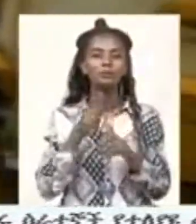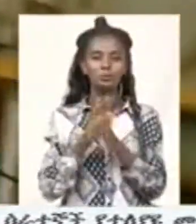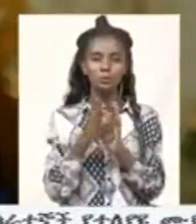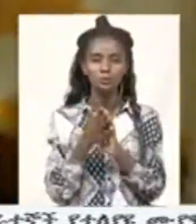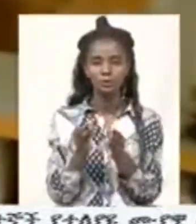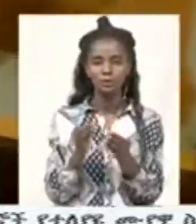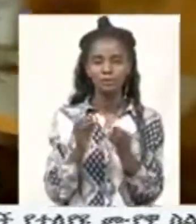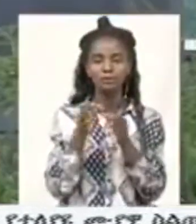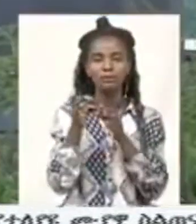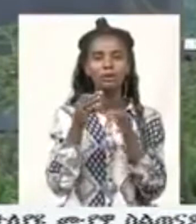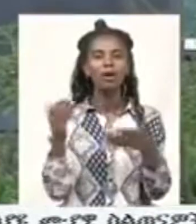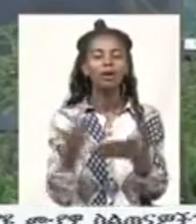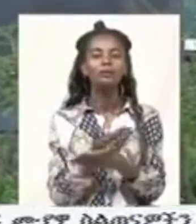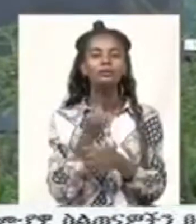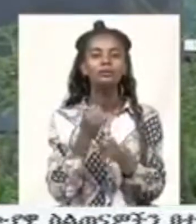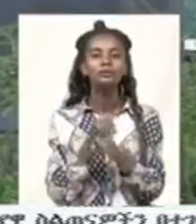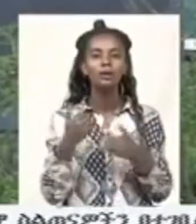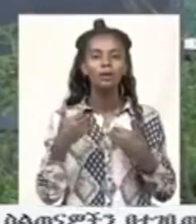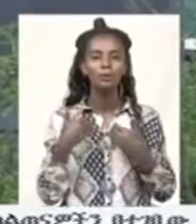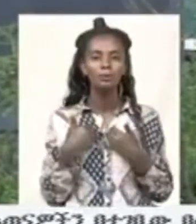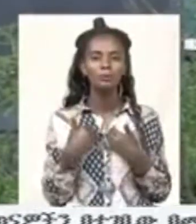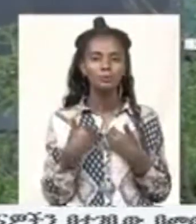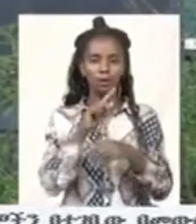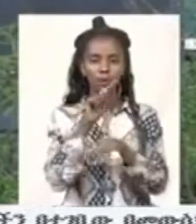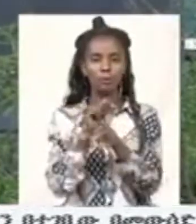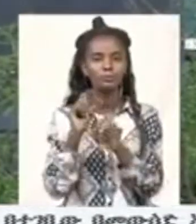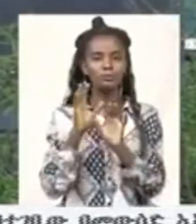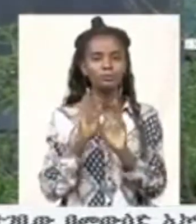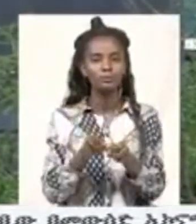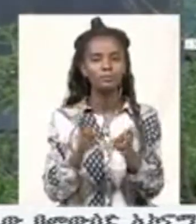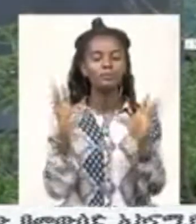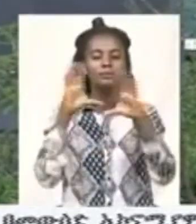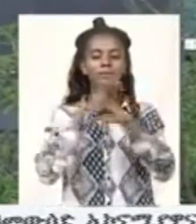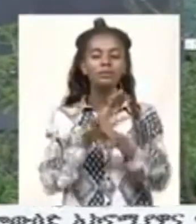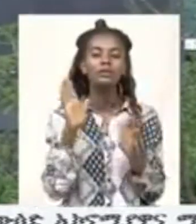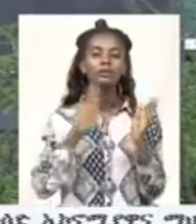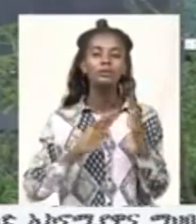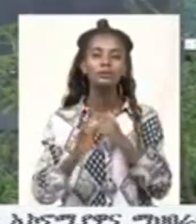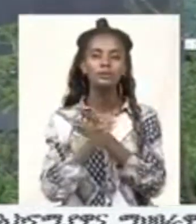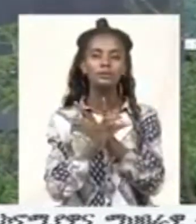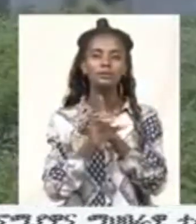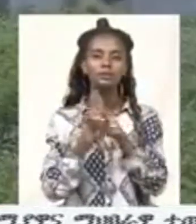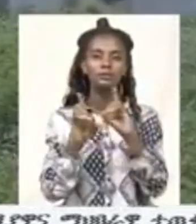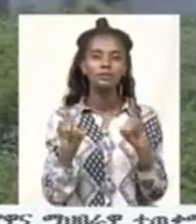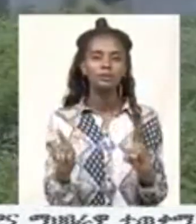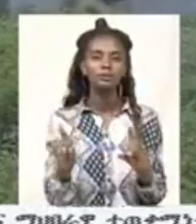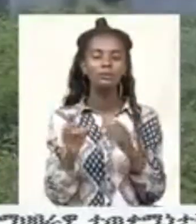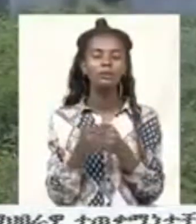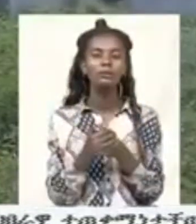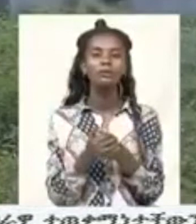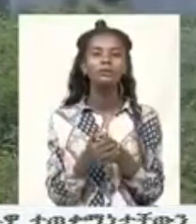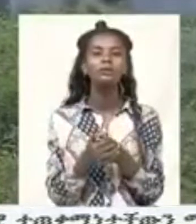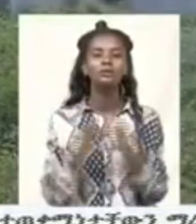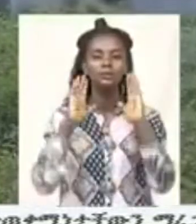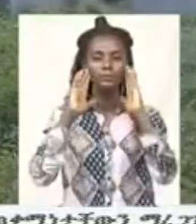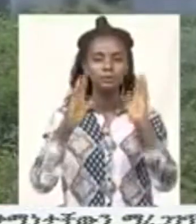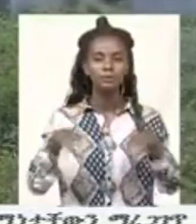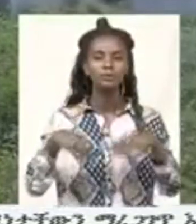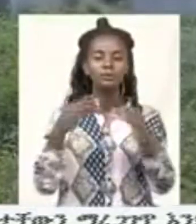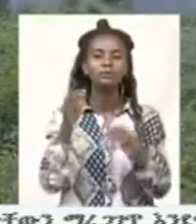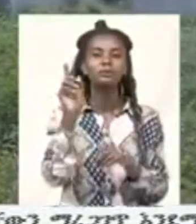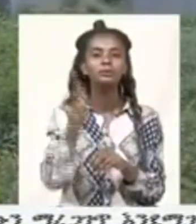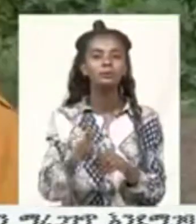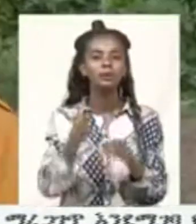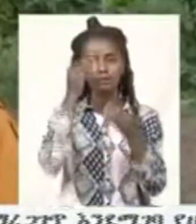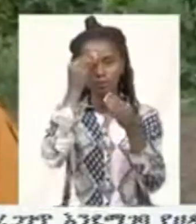አውስተው አዲስ እየተሰራ ያለው ማረሚያ ተቋም በቶሎ ተጠናቆ ችግሩ እንዲፈታ በሚመለከታቸው አካላት ትኩረት ሊሰጠው እንደሚገባ